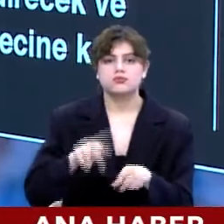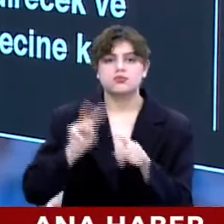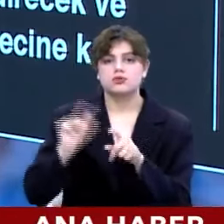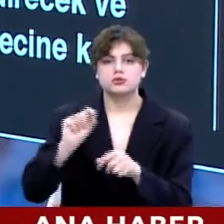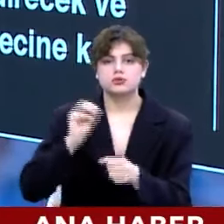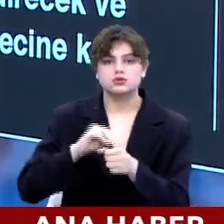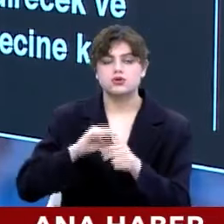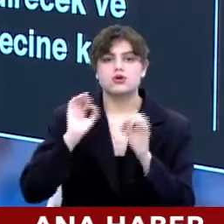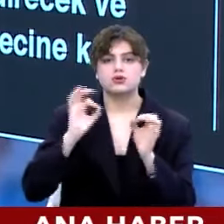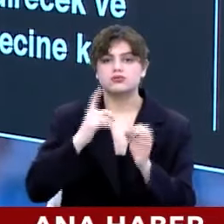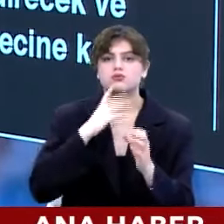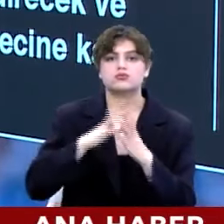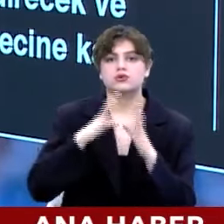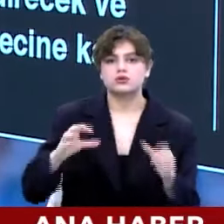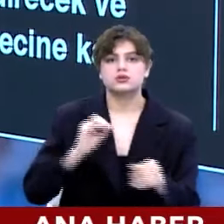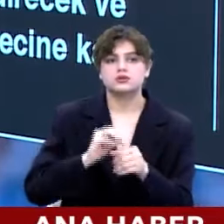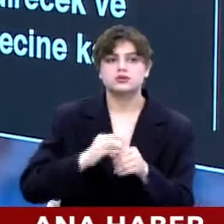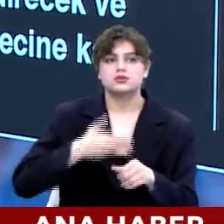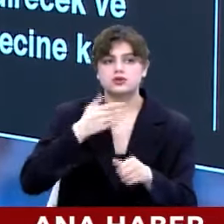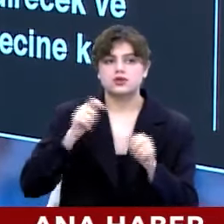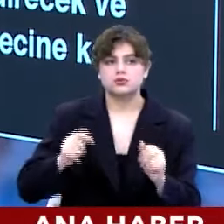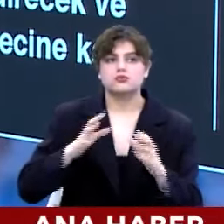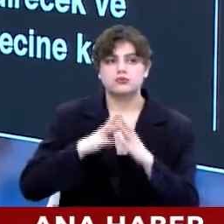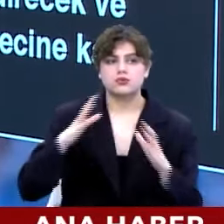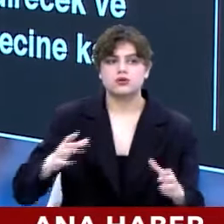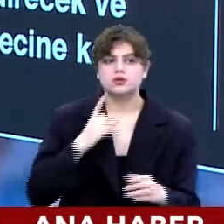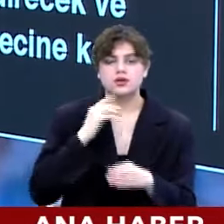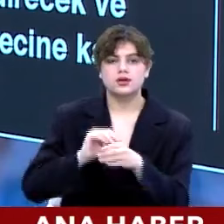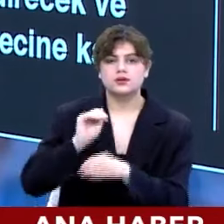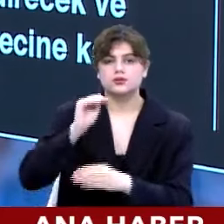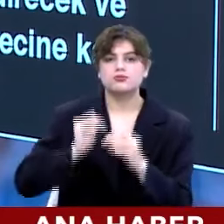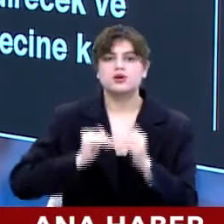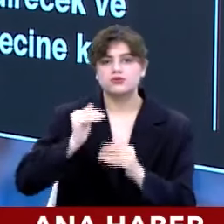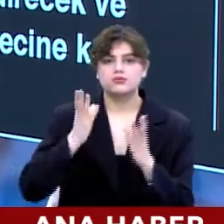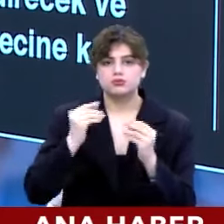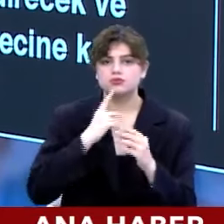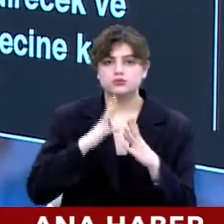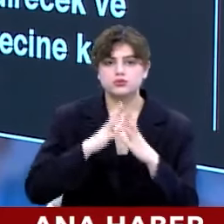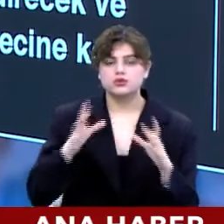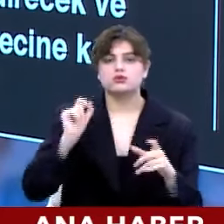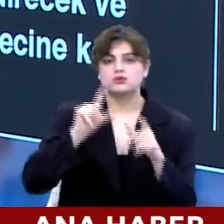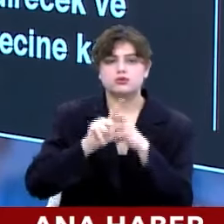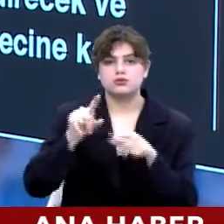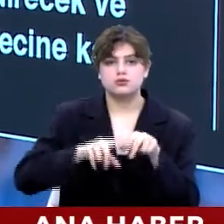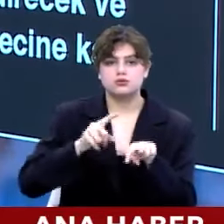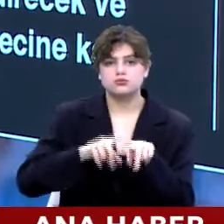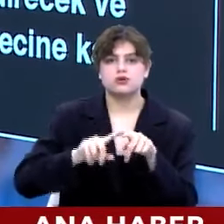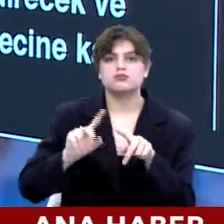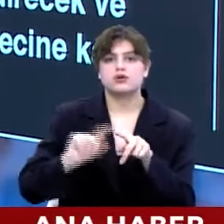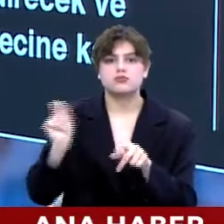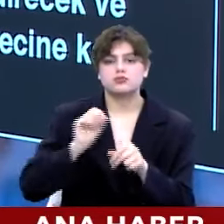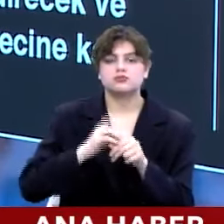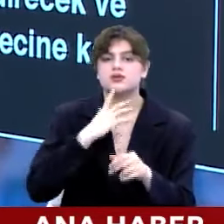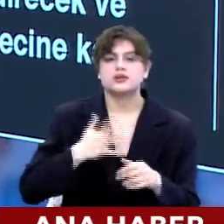için önemlidir, özellikle büyük şehirlerde, onu söyleyeyim. Ben büyük şehirlerde hayat daha pahalı ve dolayısıyla lojman memur için